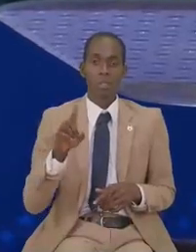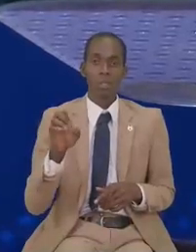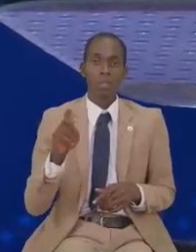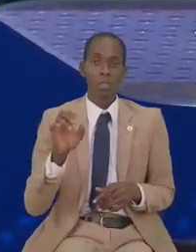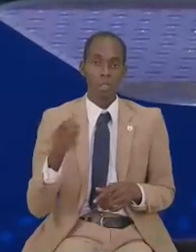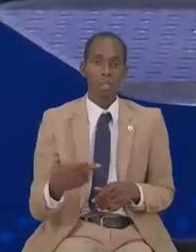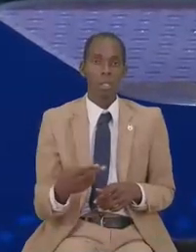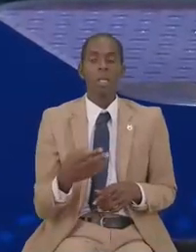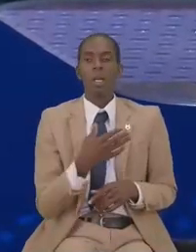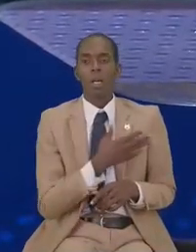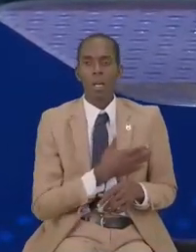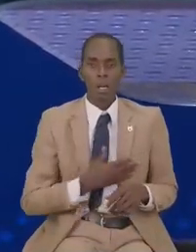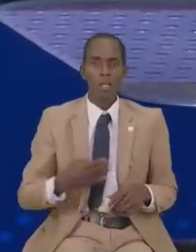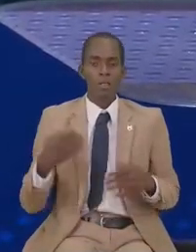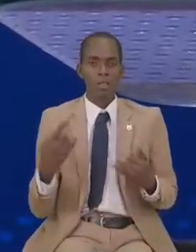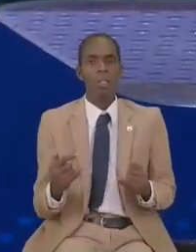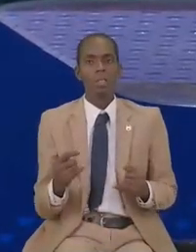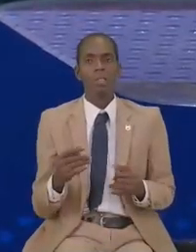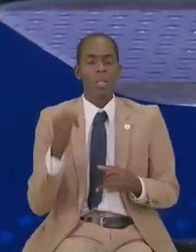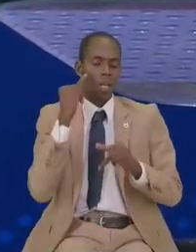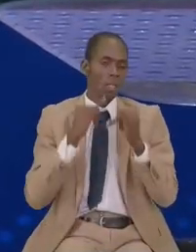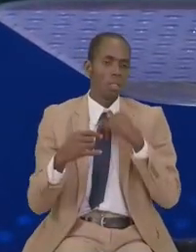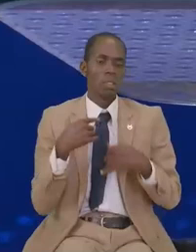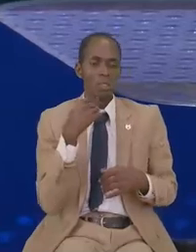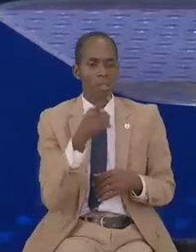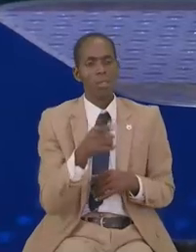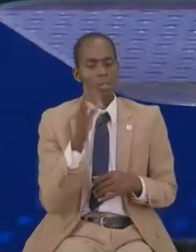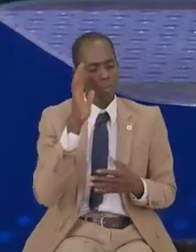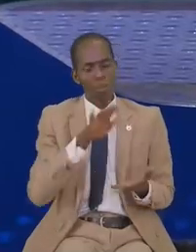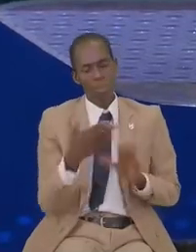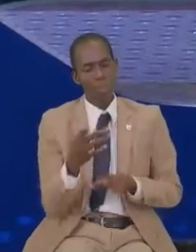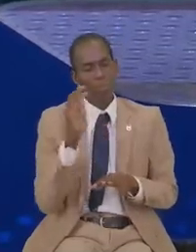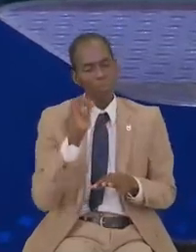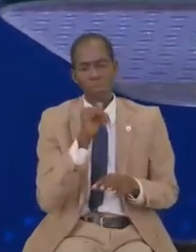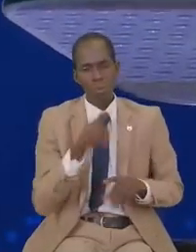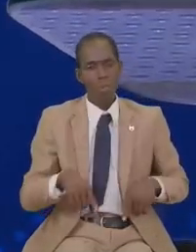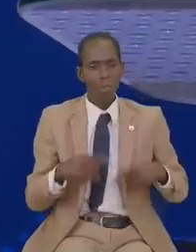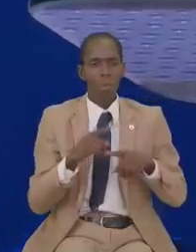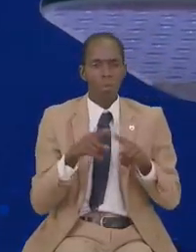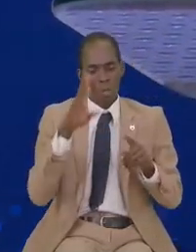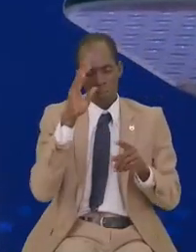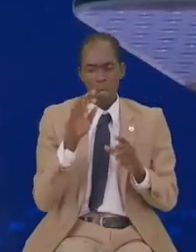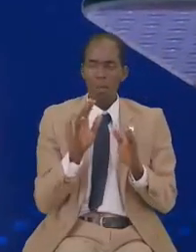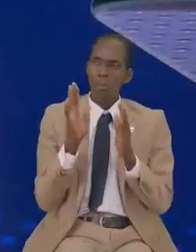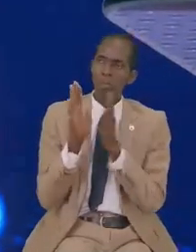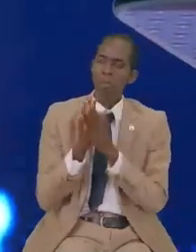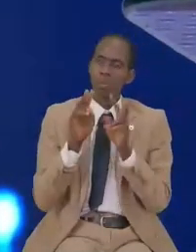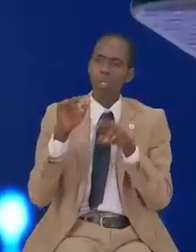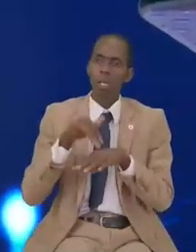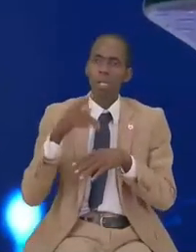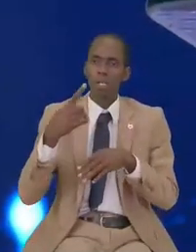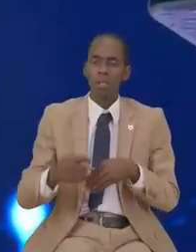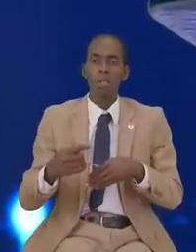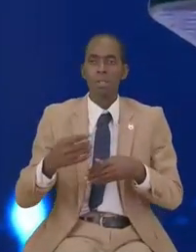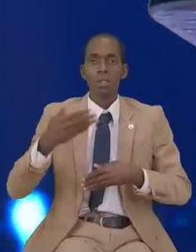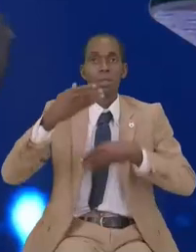lui a dit, donne tes ordres à ta maison, car tu mourras, tu ne vivras pas. Et il s'est tourné vers le mur et a prié, dit,